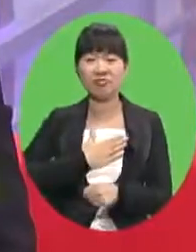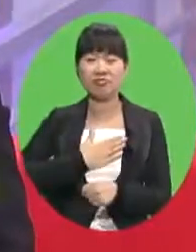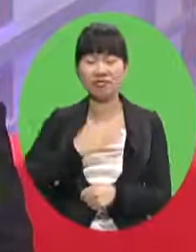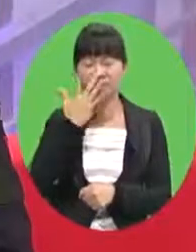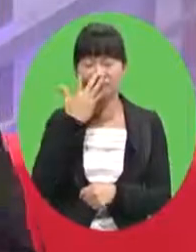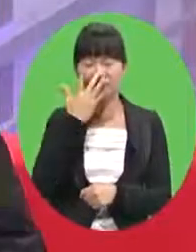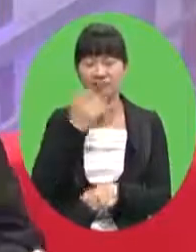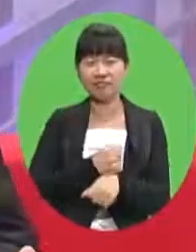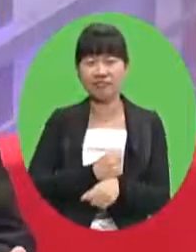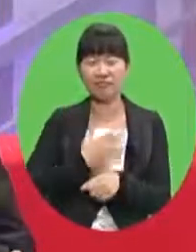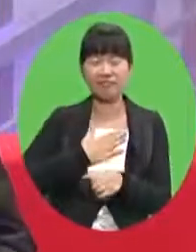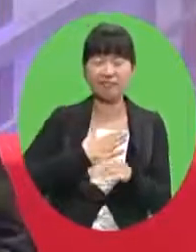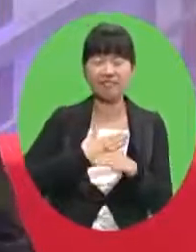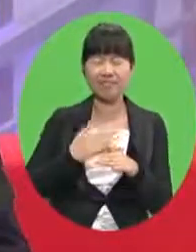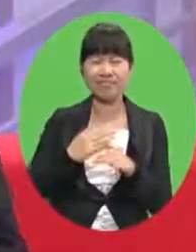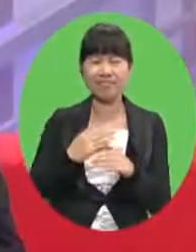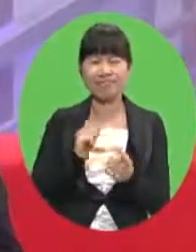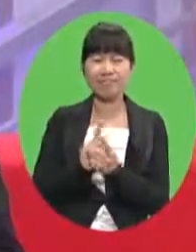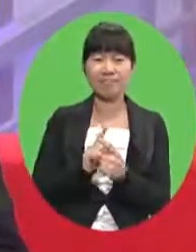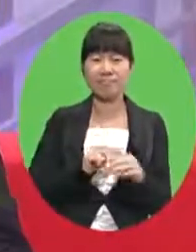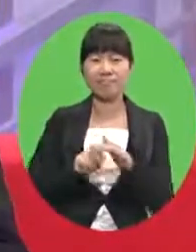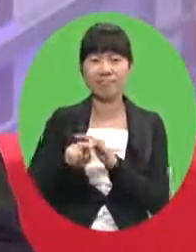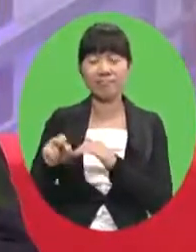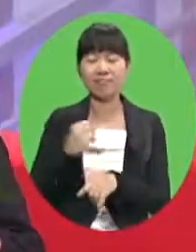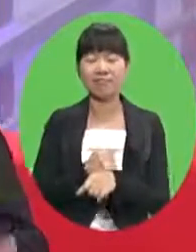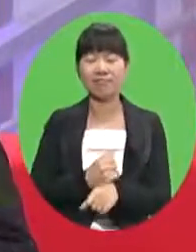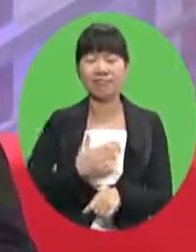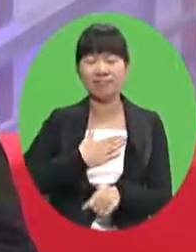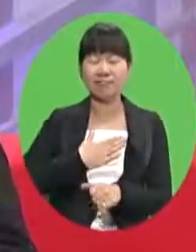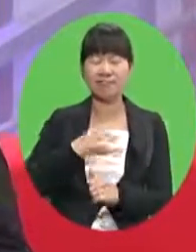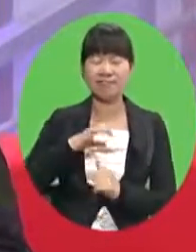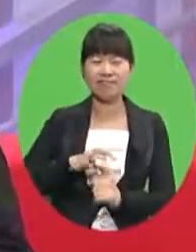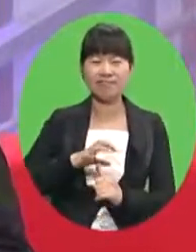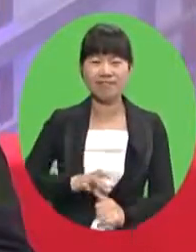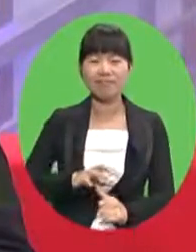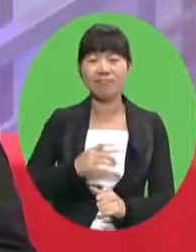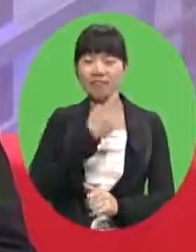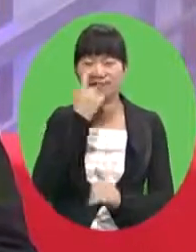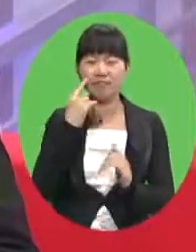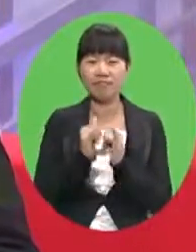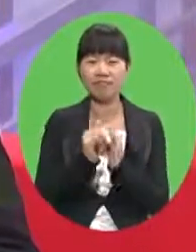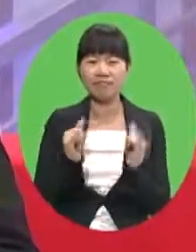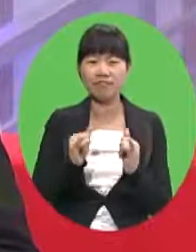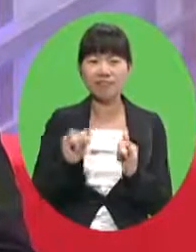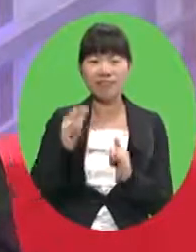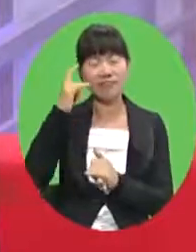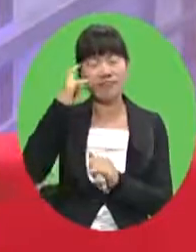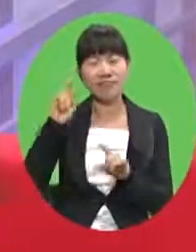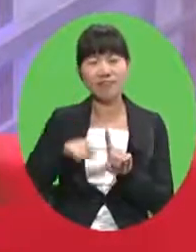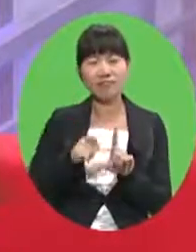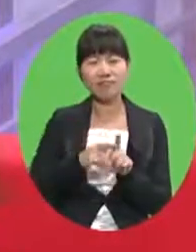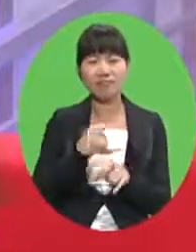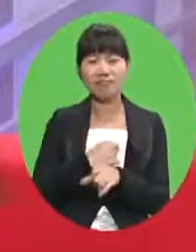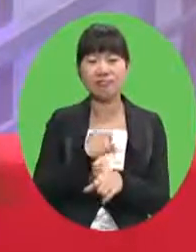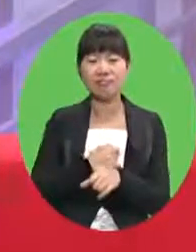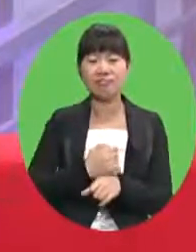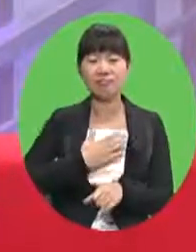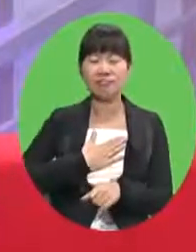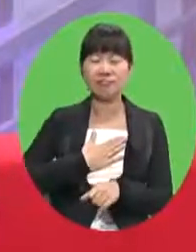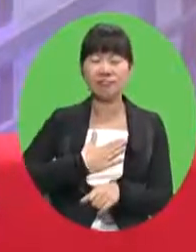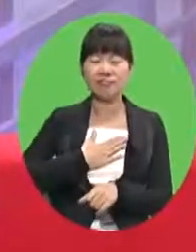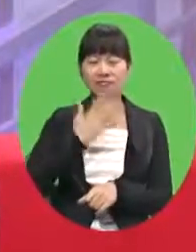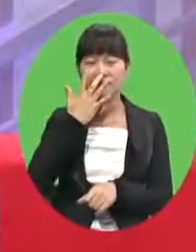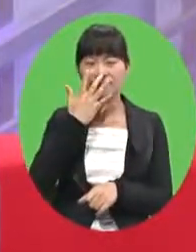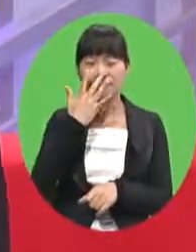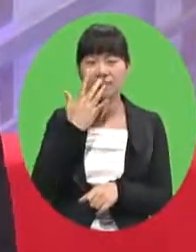둔화, 감정을 이렇게 회피하는 오히려, 것이죠. 네. 오히려 감정을 이렇게 누르려고 본인이 네. 뭐 무의식적으로 그렇게 되는 감정 둔화 현상.